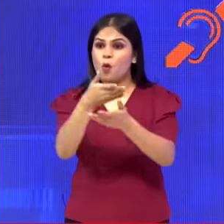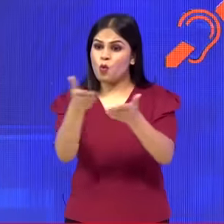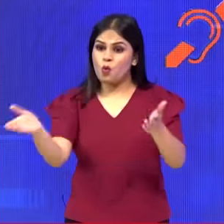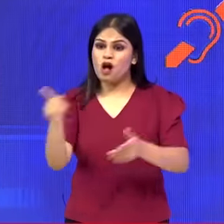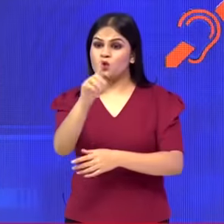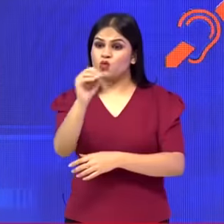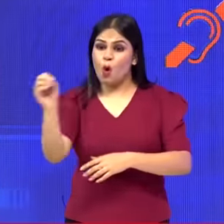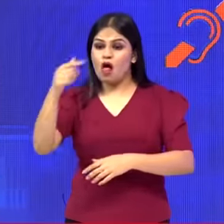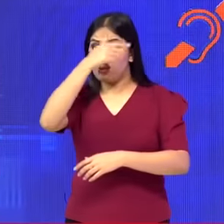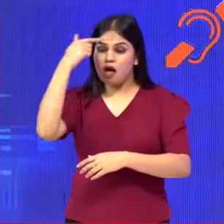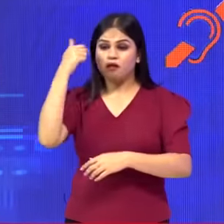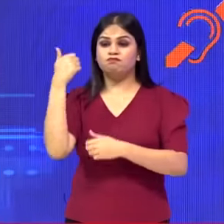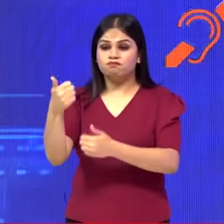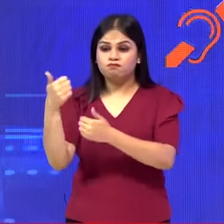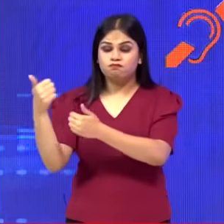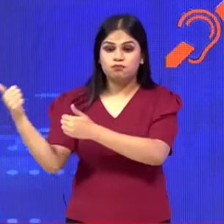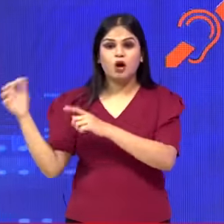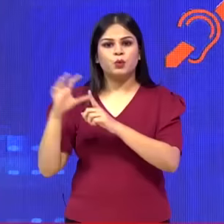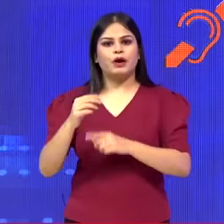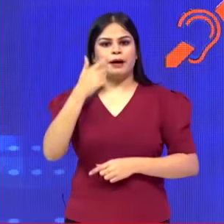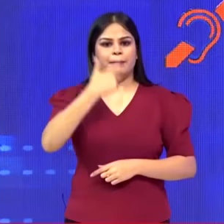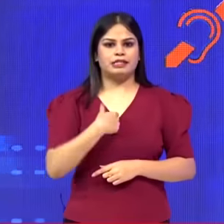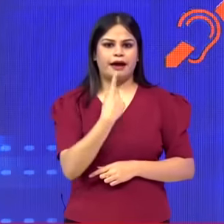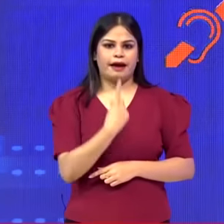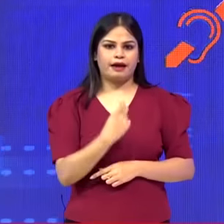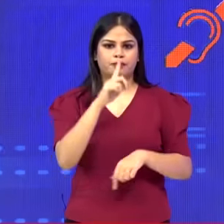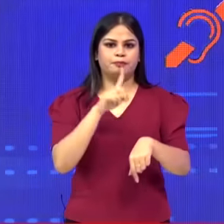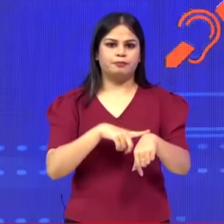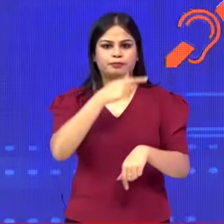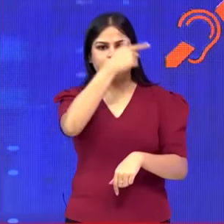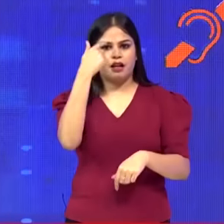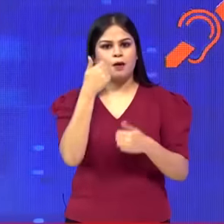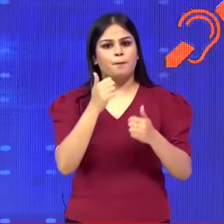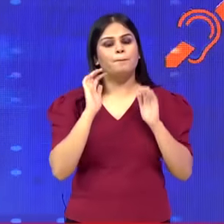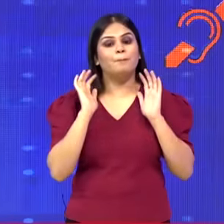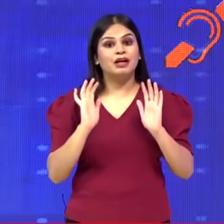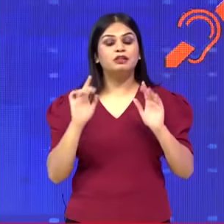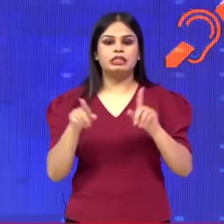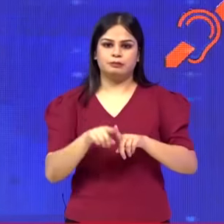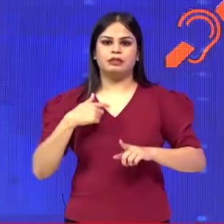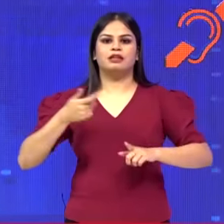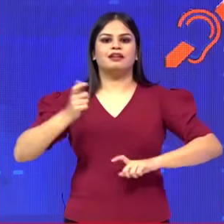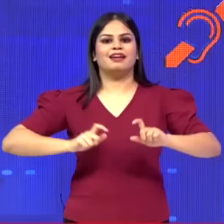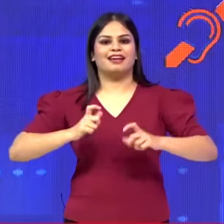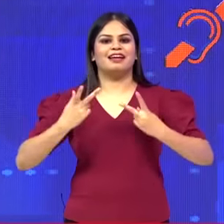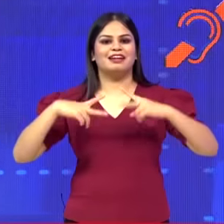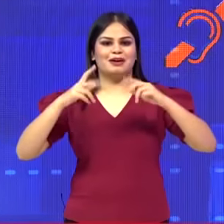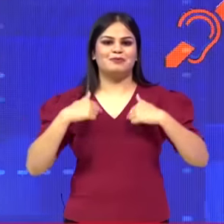वंस. तो वो तो है ही. सो आई हैव गॉट टू बी वेरी केयरफुल, वेरी